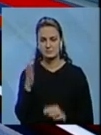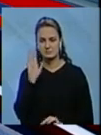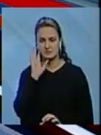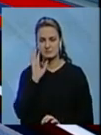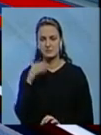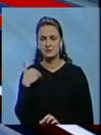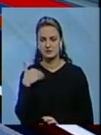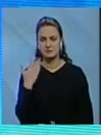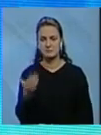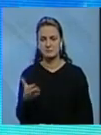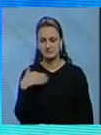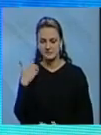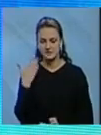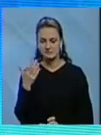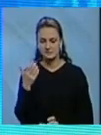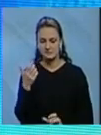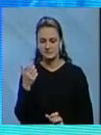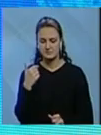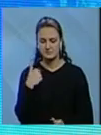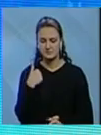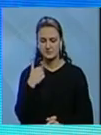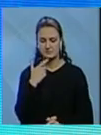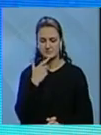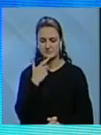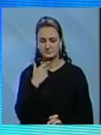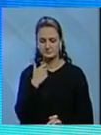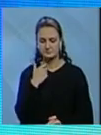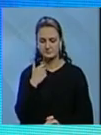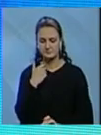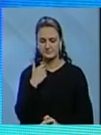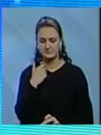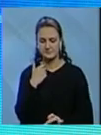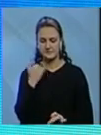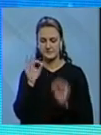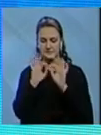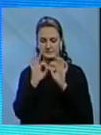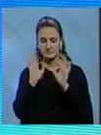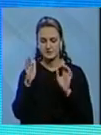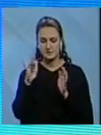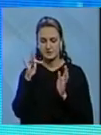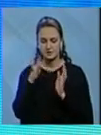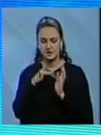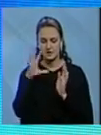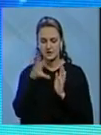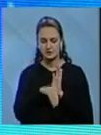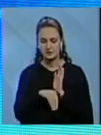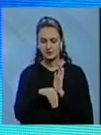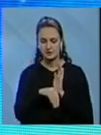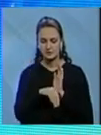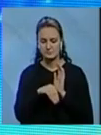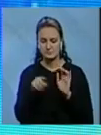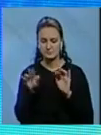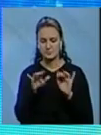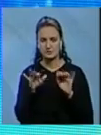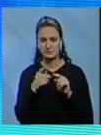გისმენთ. მოგესალმები ლიზა, მივესალმები ჩვენს ტელემაყურებელს. დღეს გადაცემაში ვისაუბრებთ შიდა ქართლის რეგიონში მიმდინარე